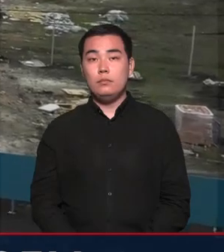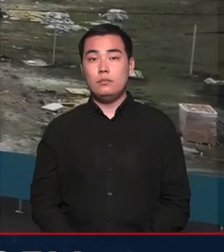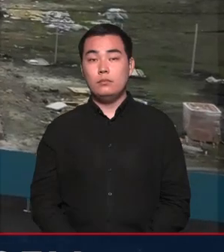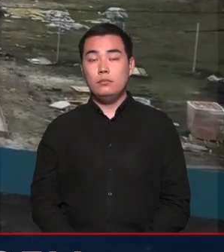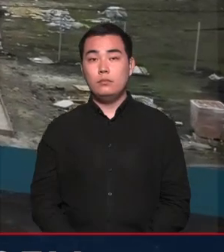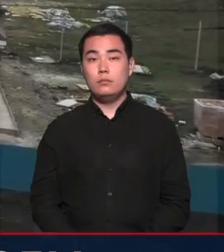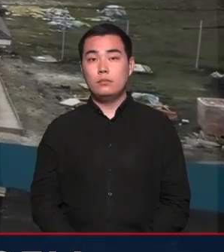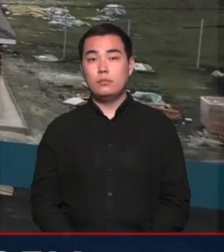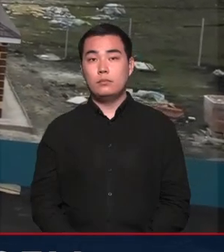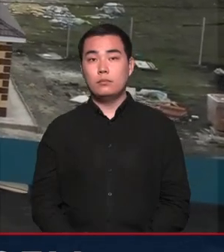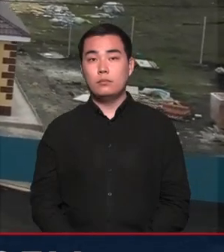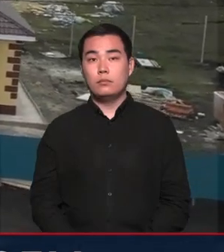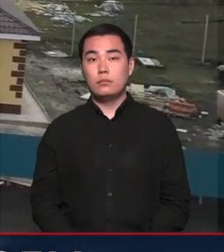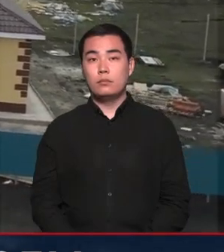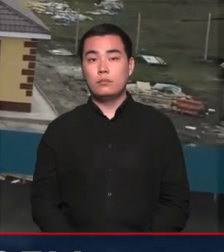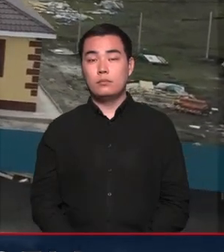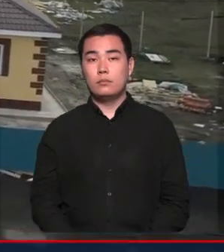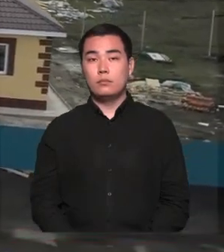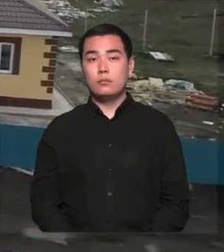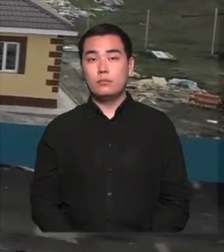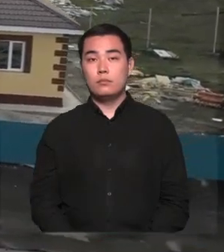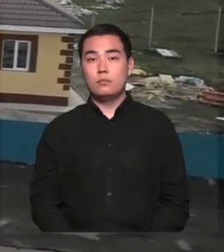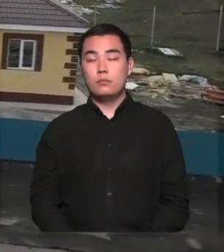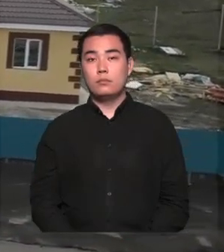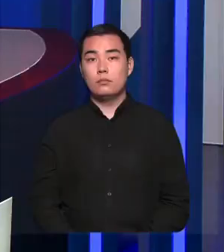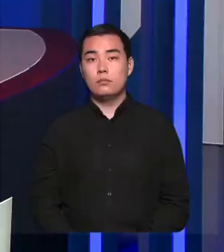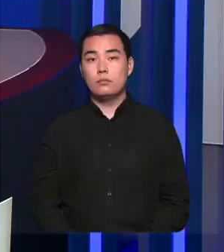Қайырденұлы, Ерлан Кәрібай, Жібек жолы.